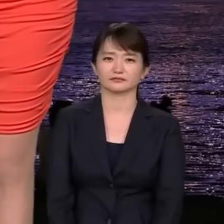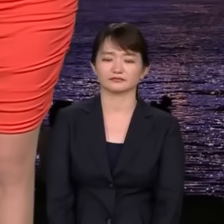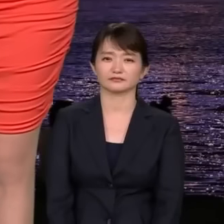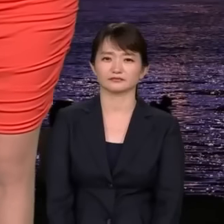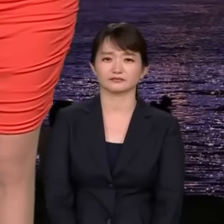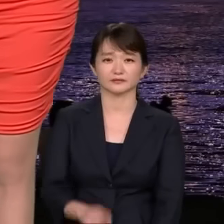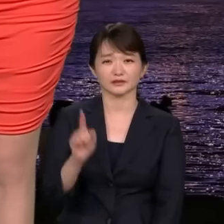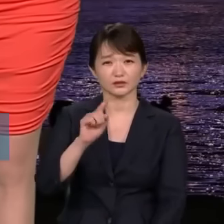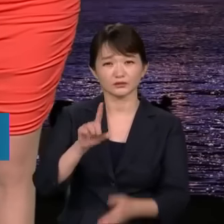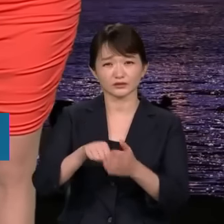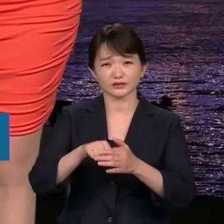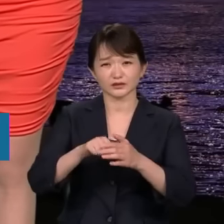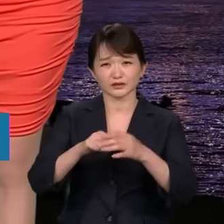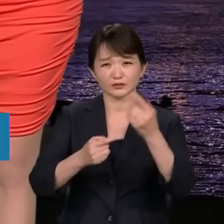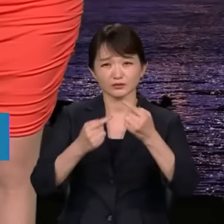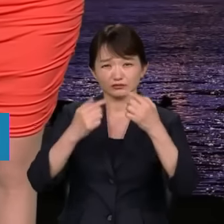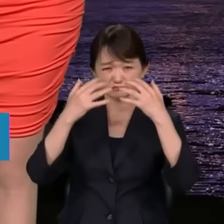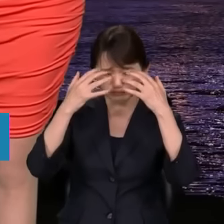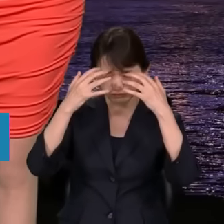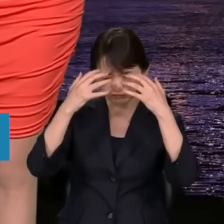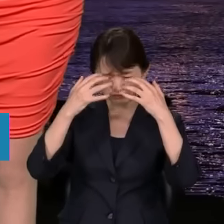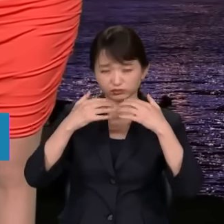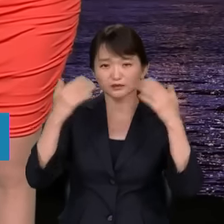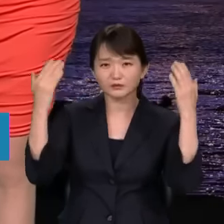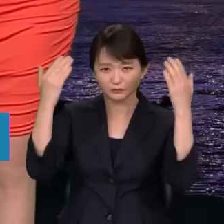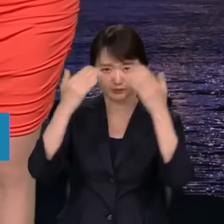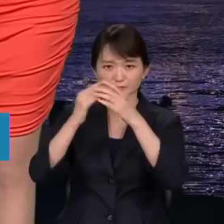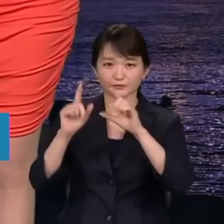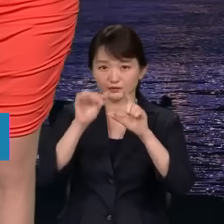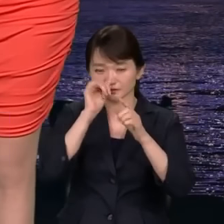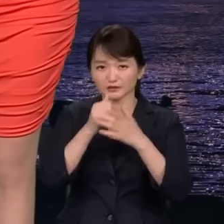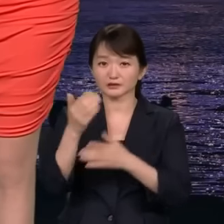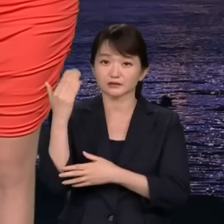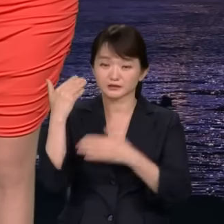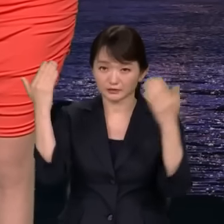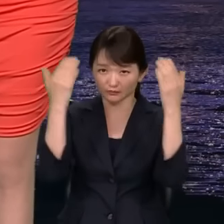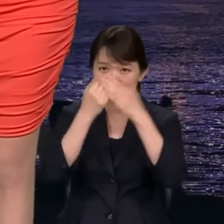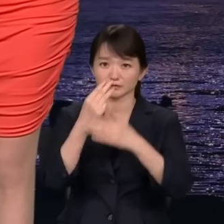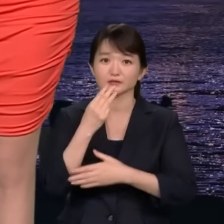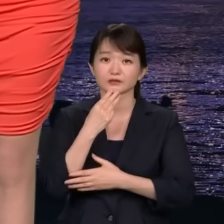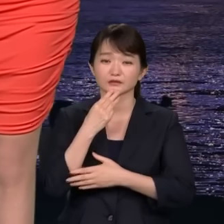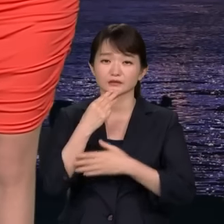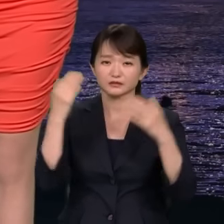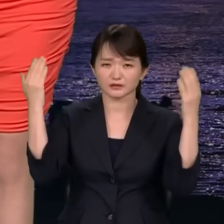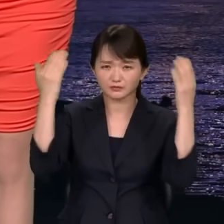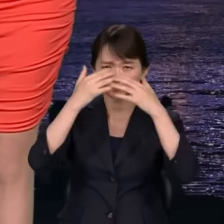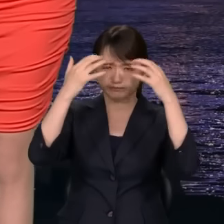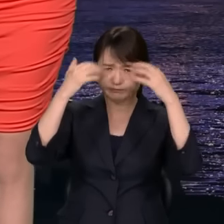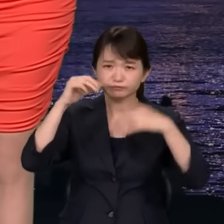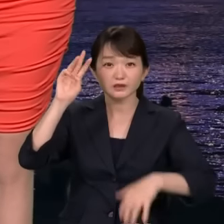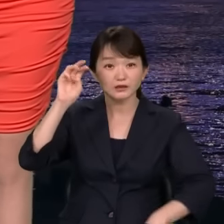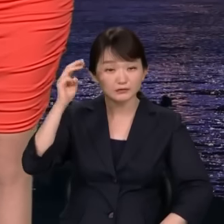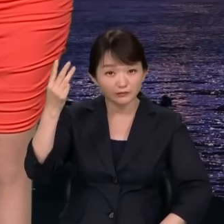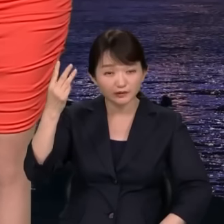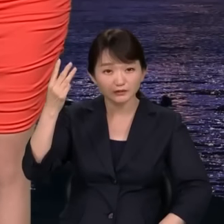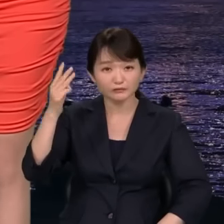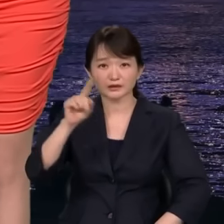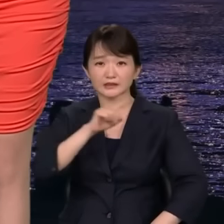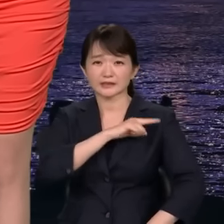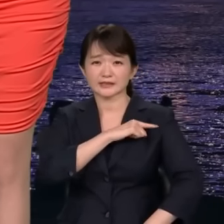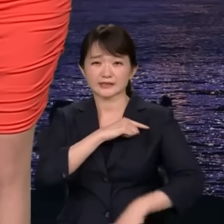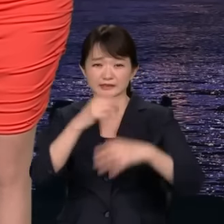그 어느 때보다 기나긴 무더운 밤을 보내고 있습니다. 지난밤 서울에서는 33일째 열대야가 이어지면서 연일 최장